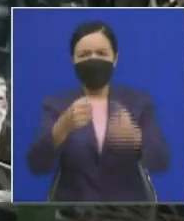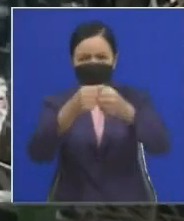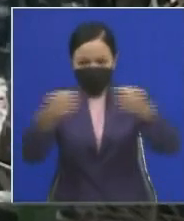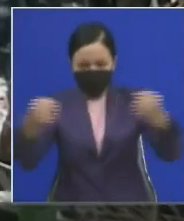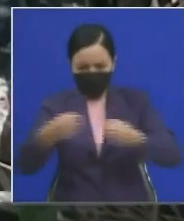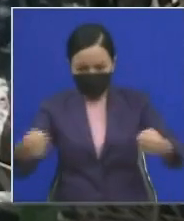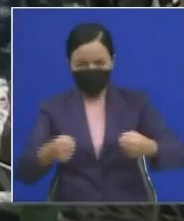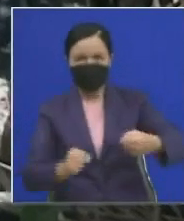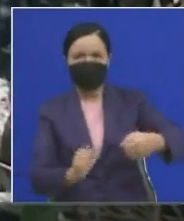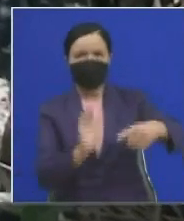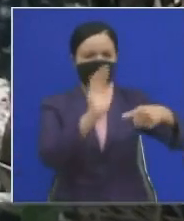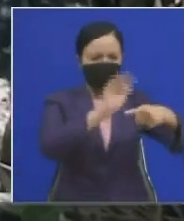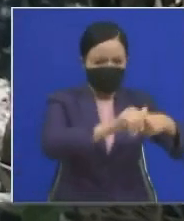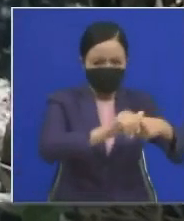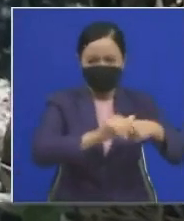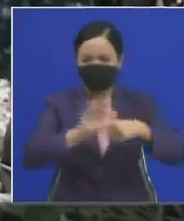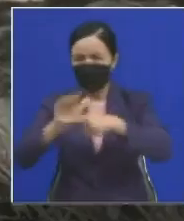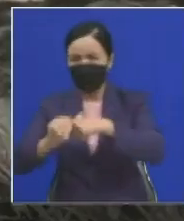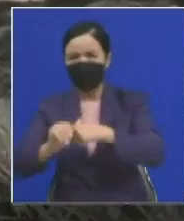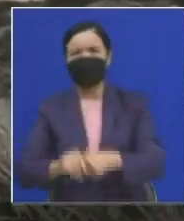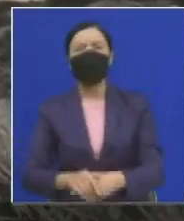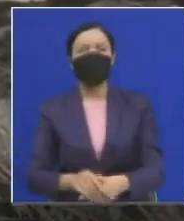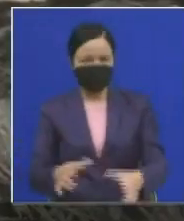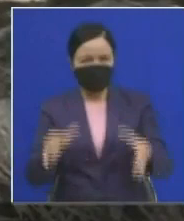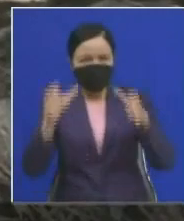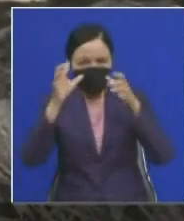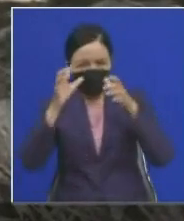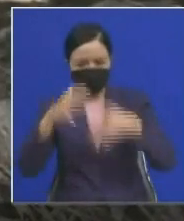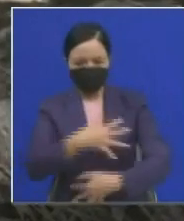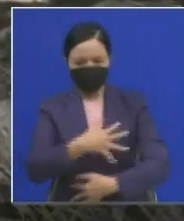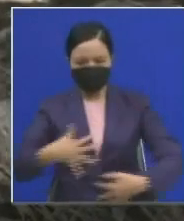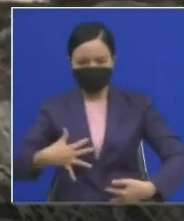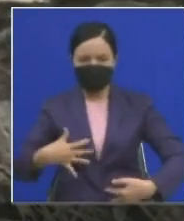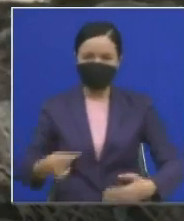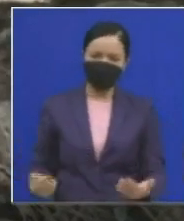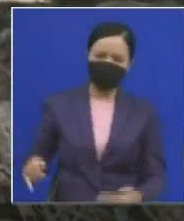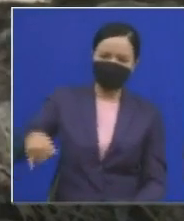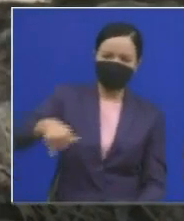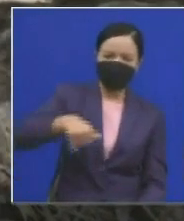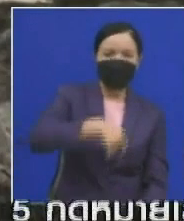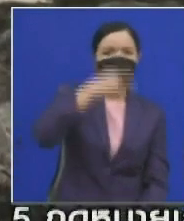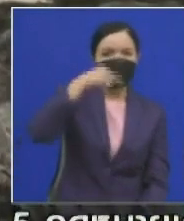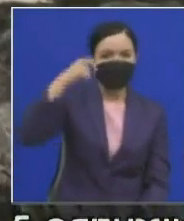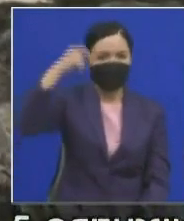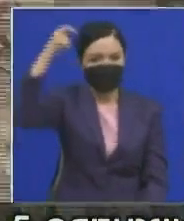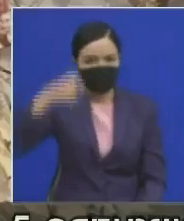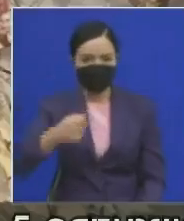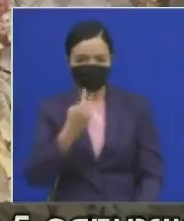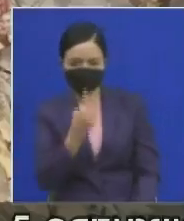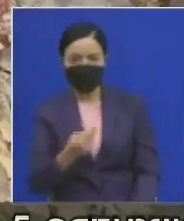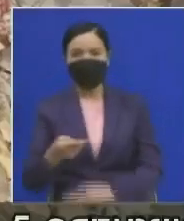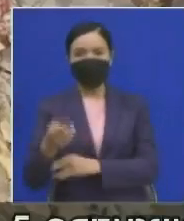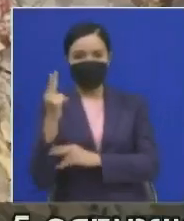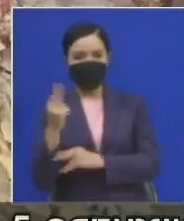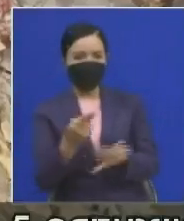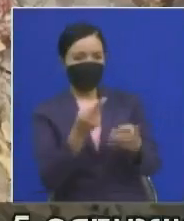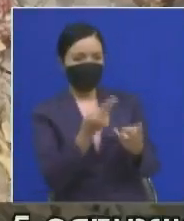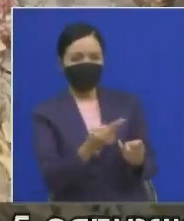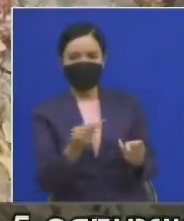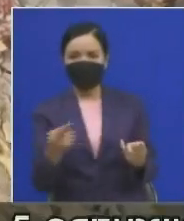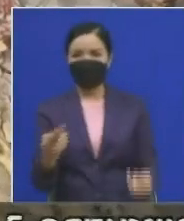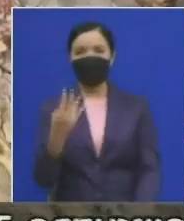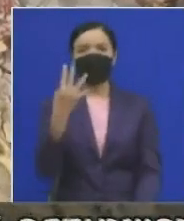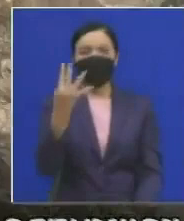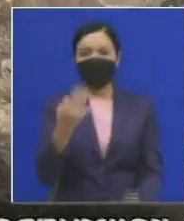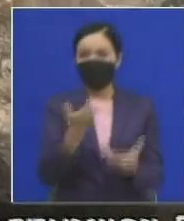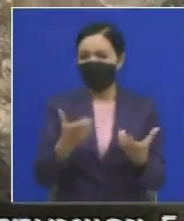อโครงที่ออกมาหากินแแถวชายแดนไยพัมม่านะคะแล้วกไปเจอของกลางเพิ่มเติมก็คอเป็อวุธปืน 4 กระบอกอุป